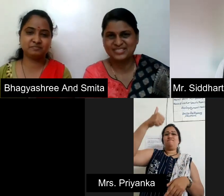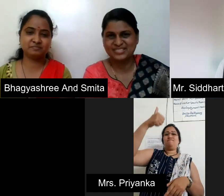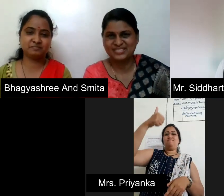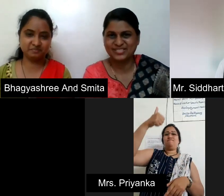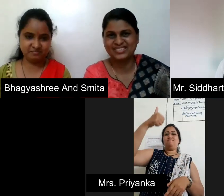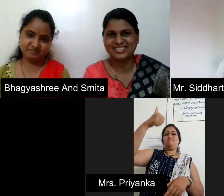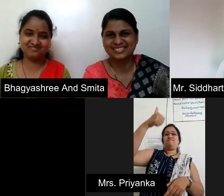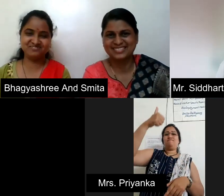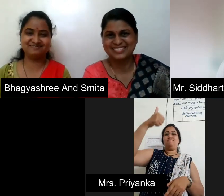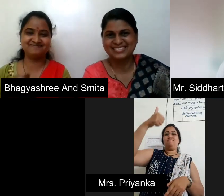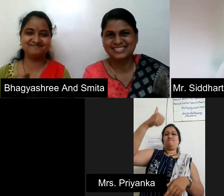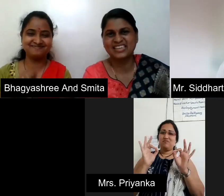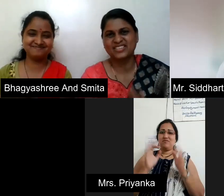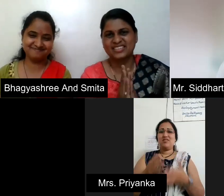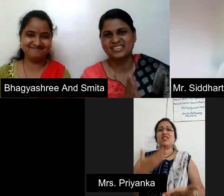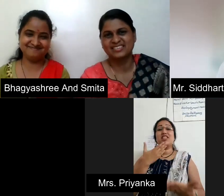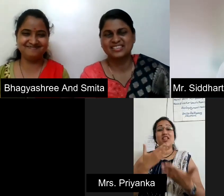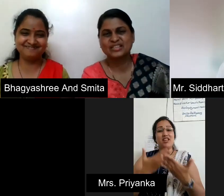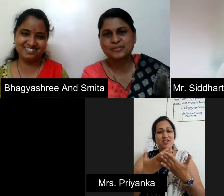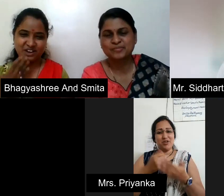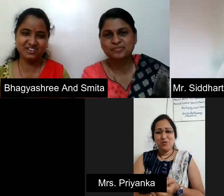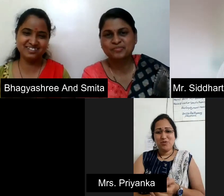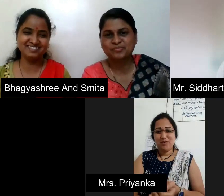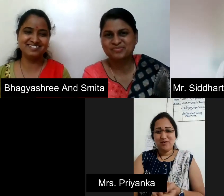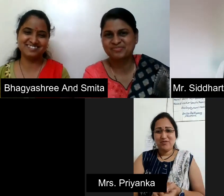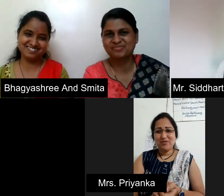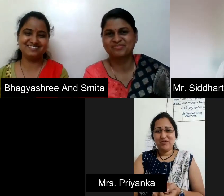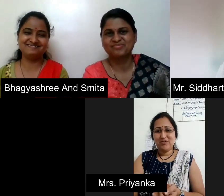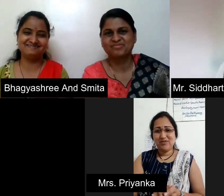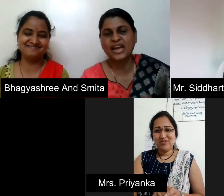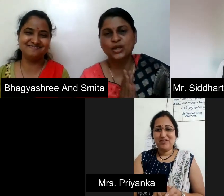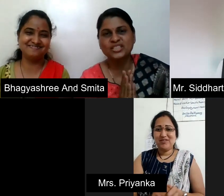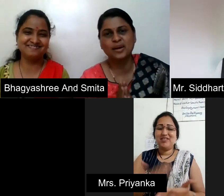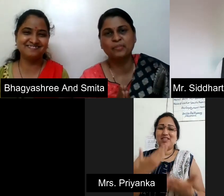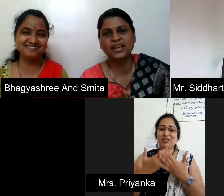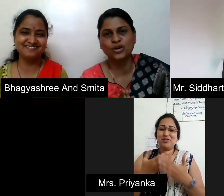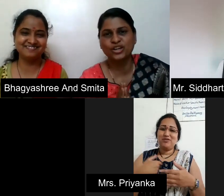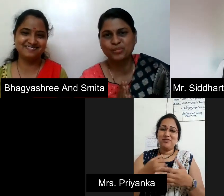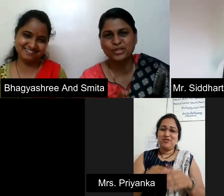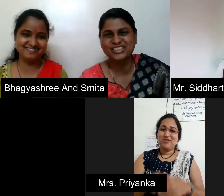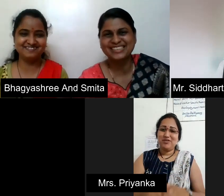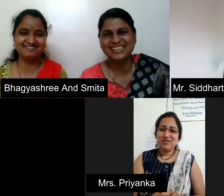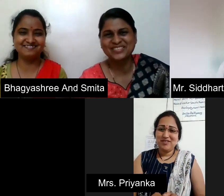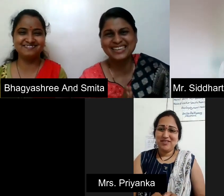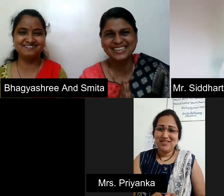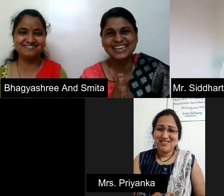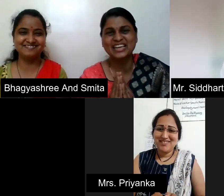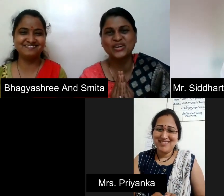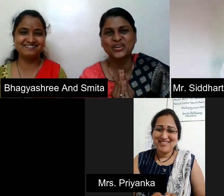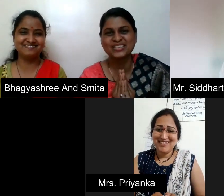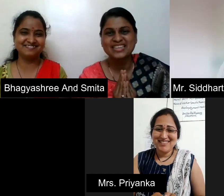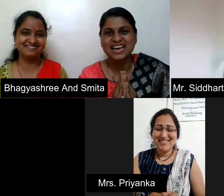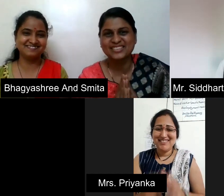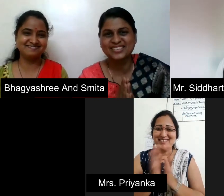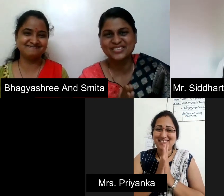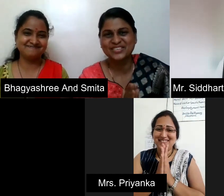बहुत बहुत धन्यवाद। तो धन्यवाद भाग्यश्री जी, धन्यवाद स्मिता, धन्यवाद प्रियंका जी, गोल्डन अपॉर्चुनिटी हमें नाई